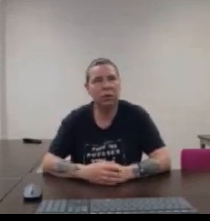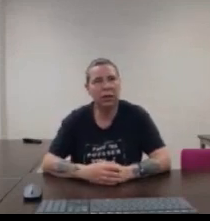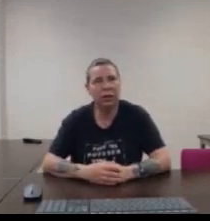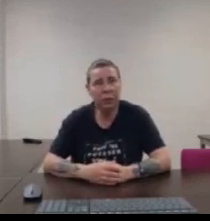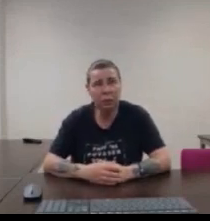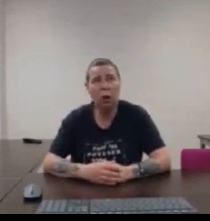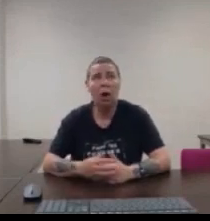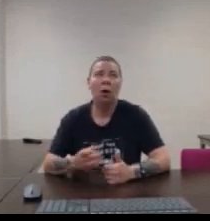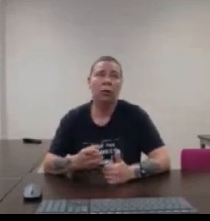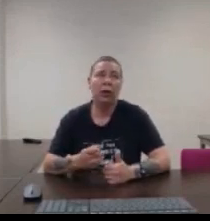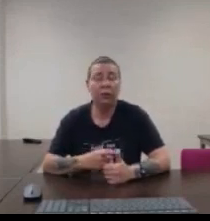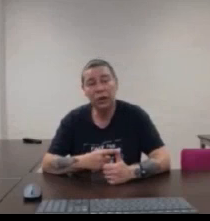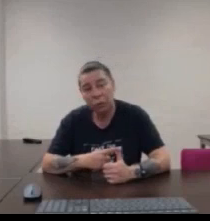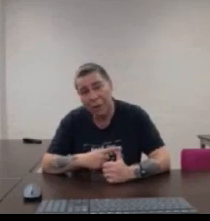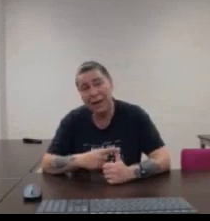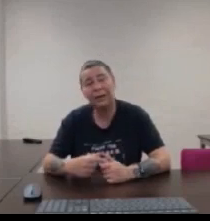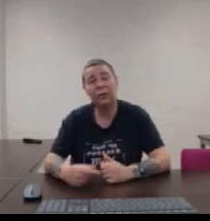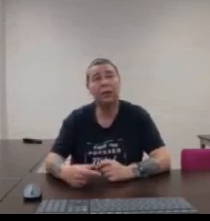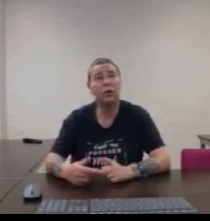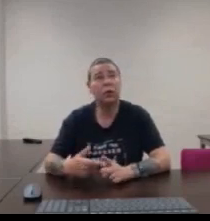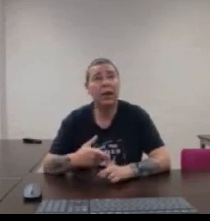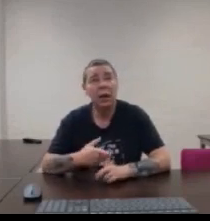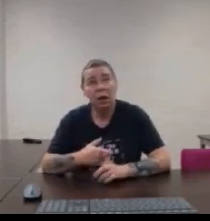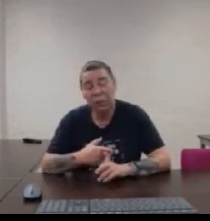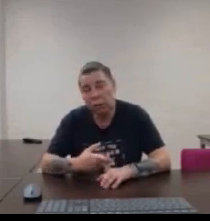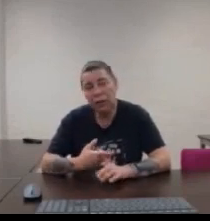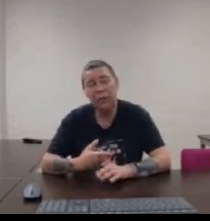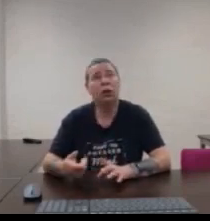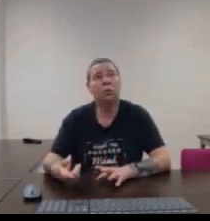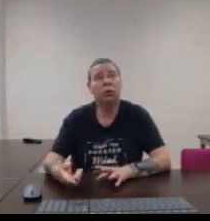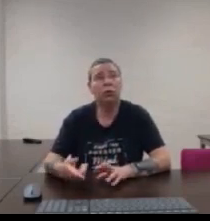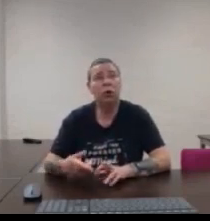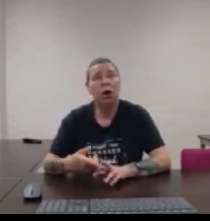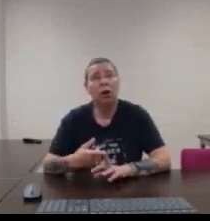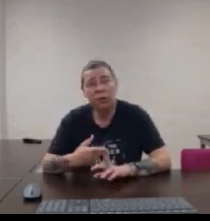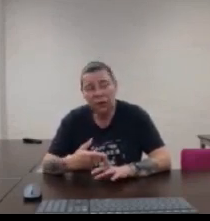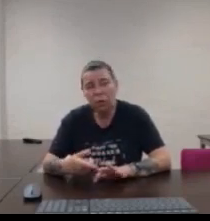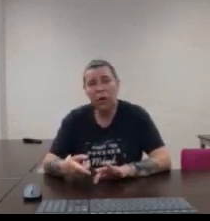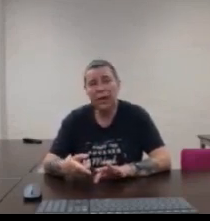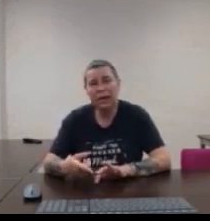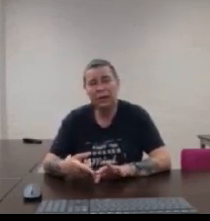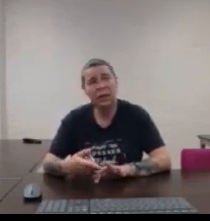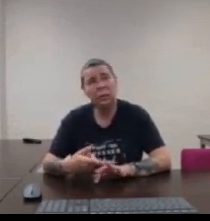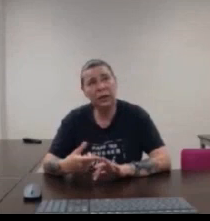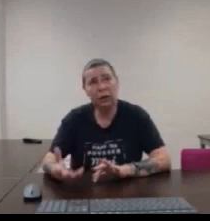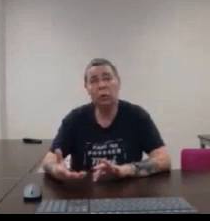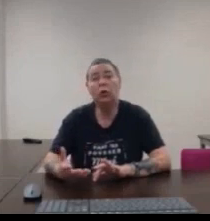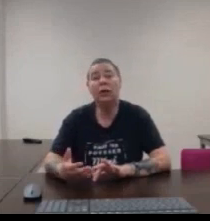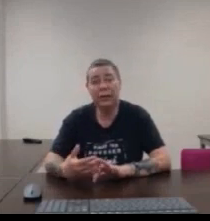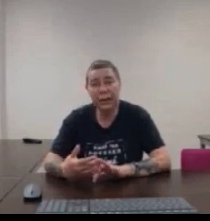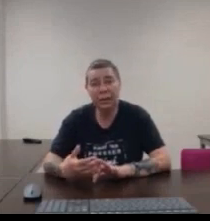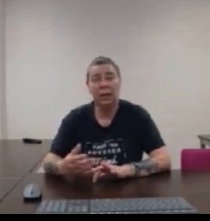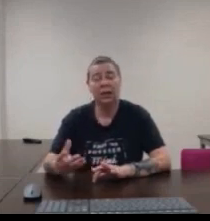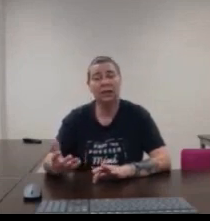sur une durée d'exposition, on a souvent des gens qui ont mal à la tête en fin de journée, des picotements d'yeux, une vision moins nette. Il y a aussi le